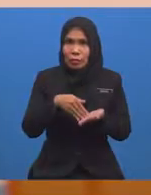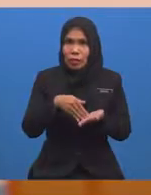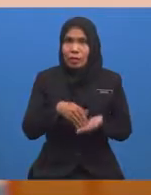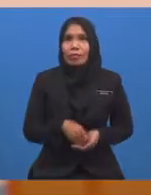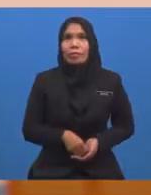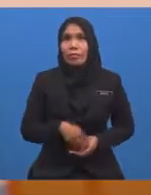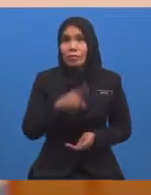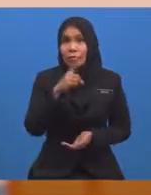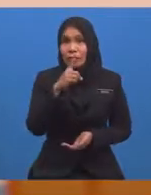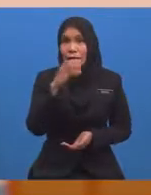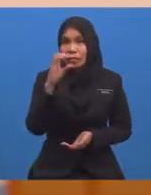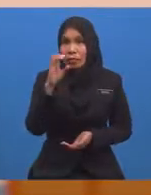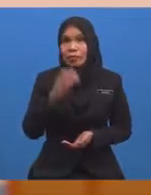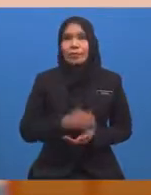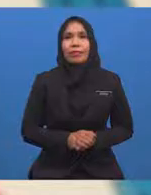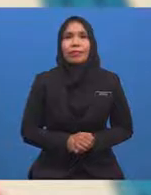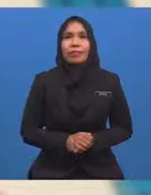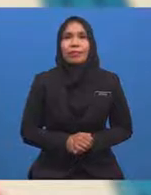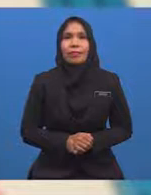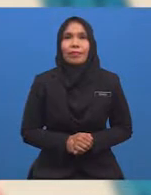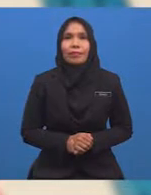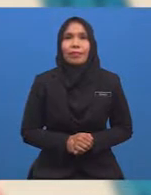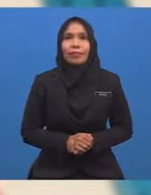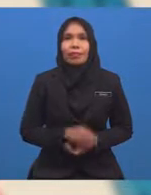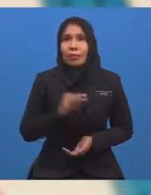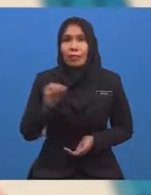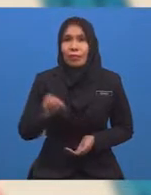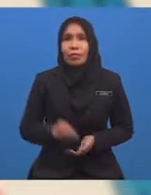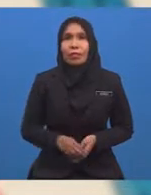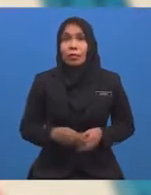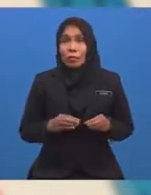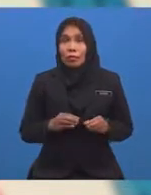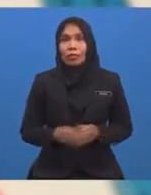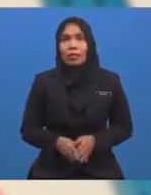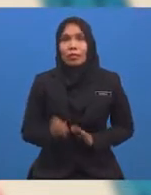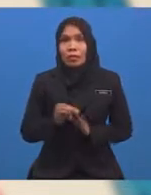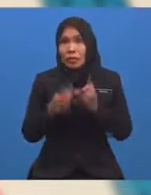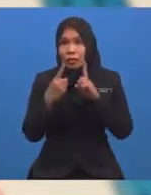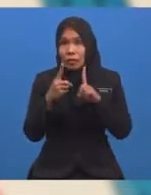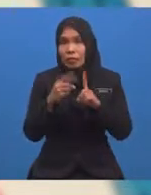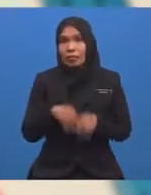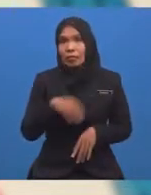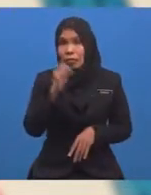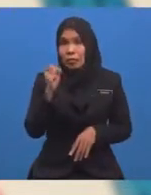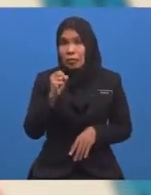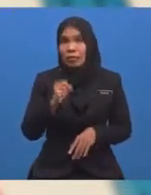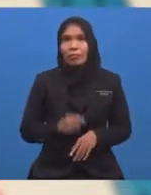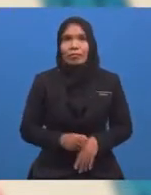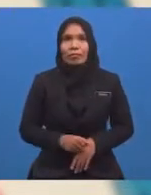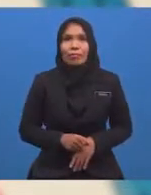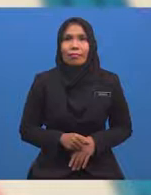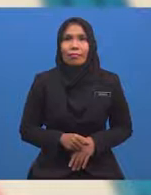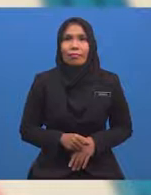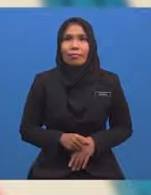Hai jawabannya jala nisbah arg pen kepada baju kemeja